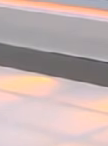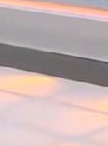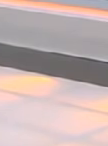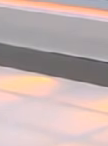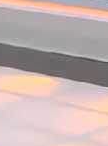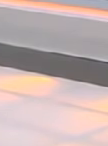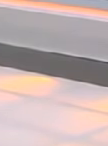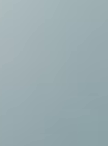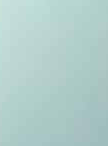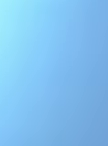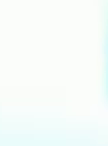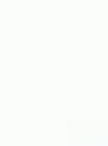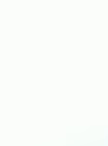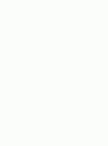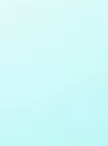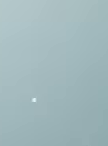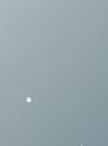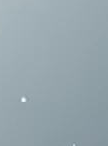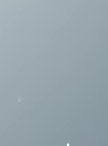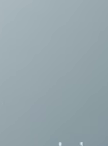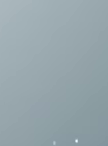ikut, kena denda.